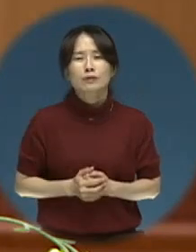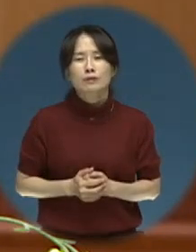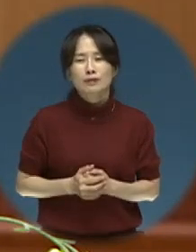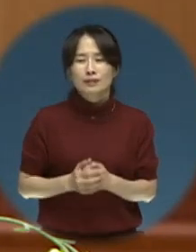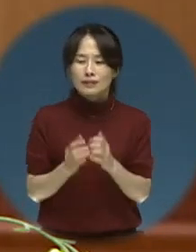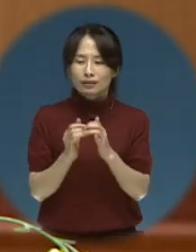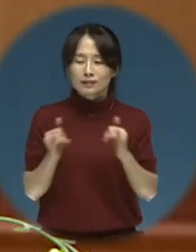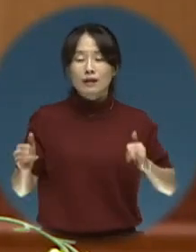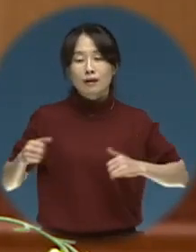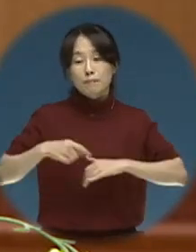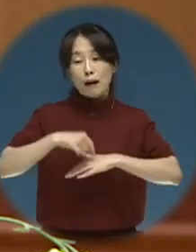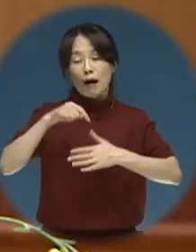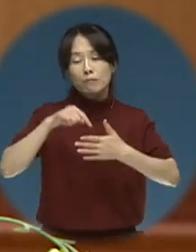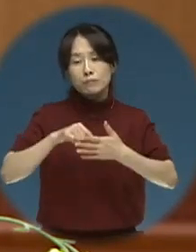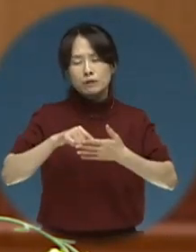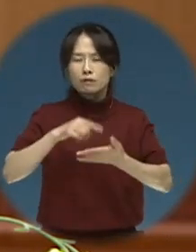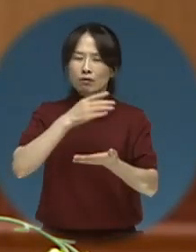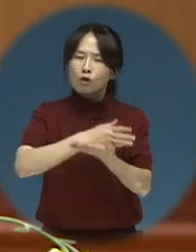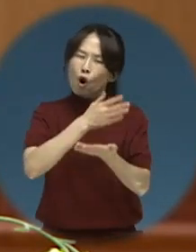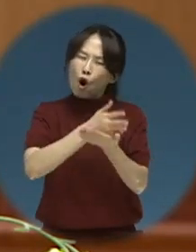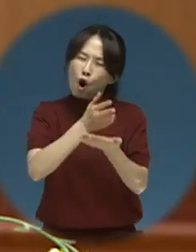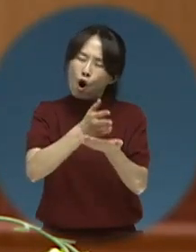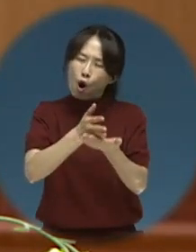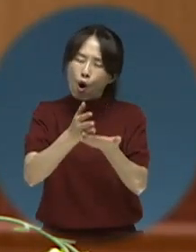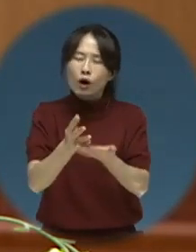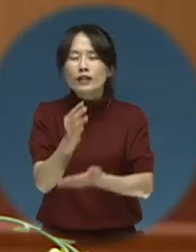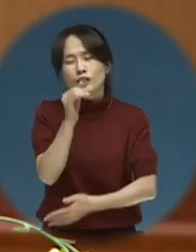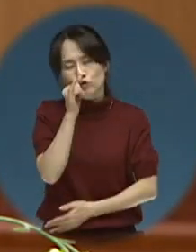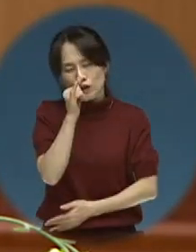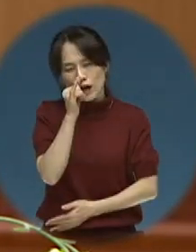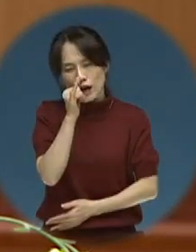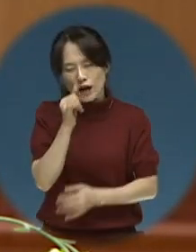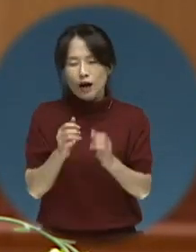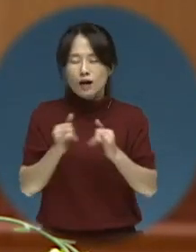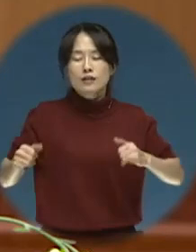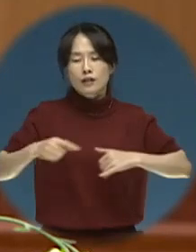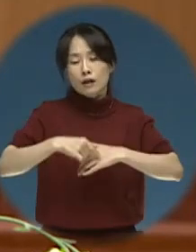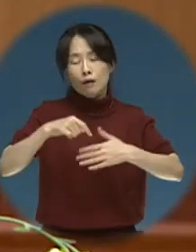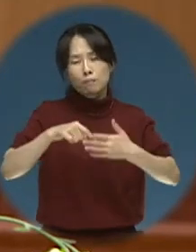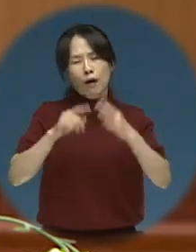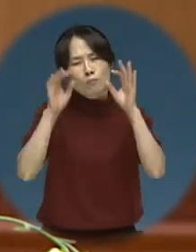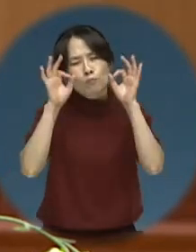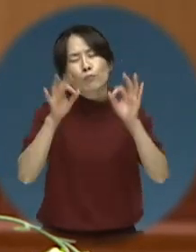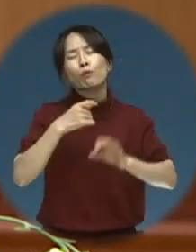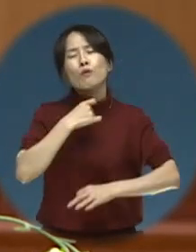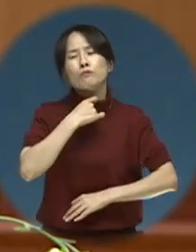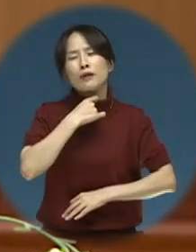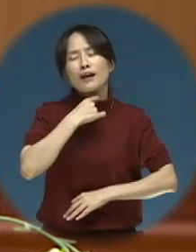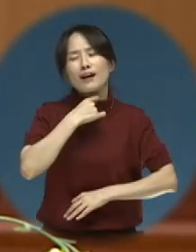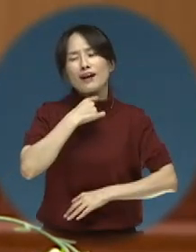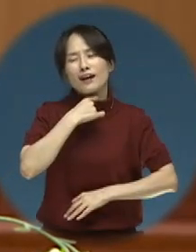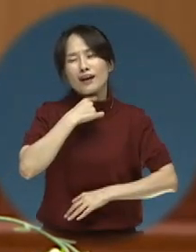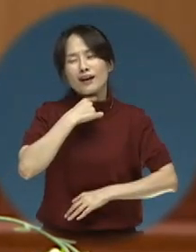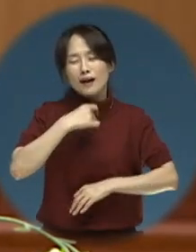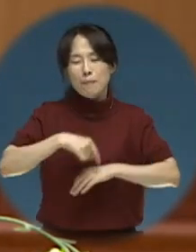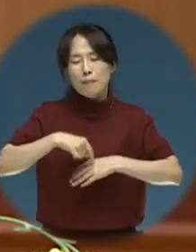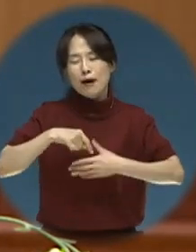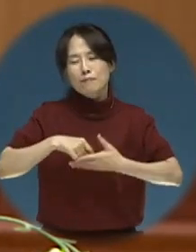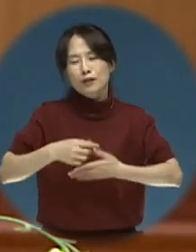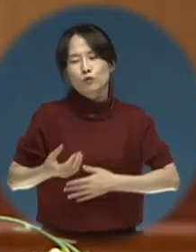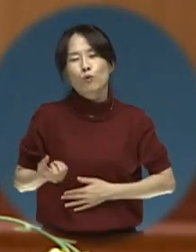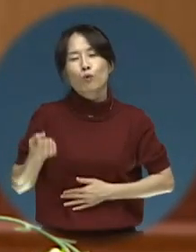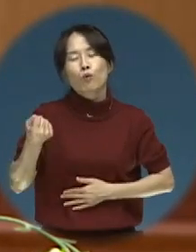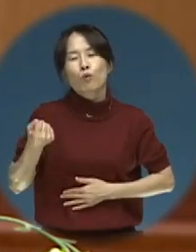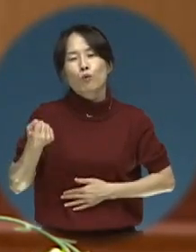사람 마음이라는 게 참 다양하고 이게 한번 보고 싶다. 그러면 어떻게 보느냐? 아마 이런 시를 쓰면 같은